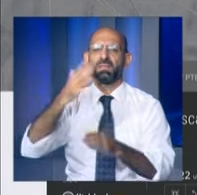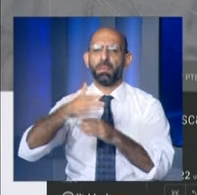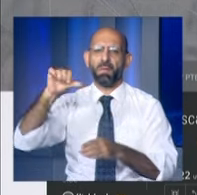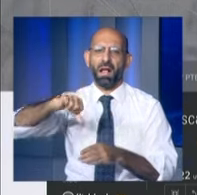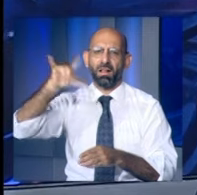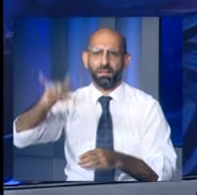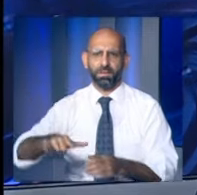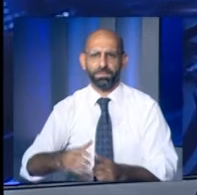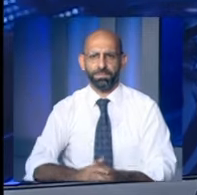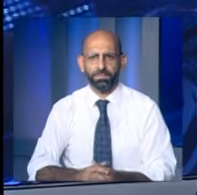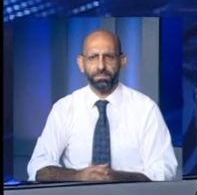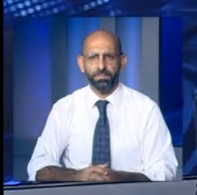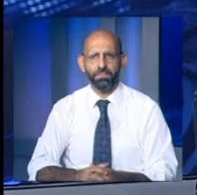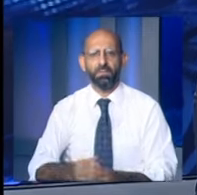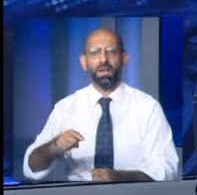من الطاقم.